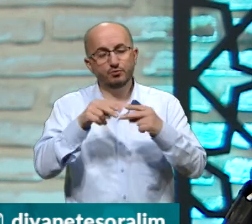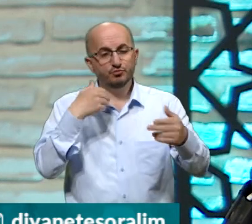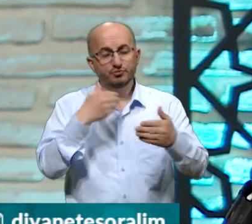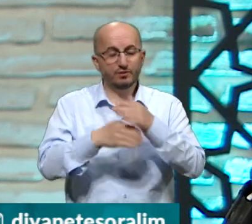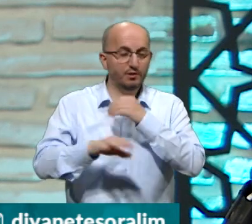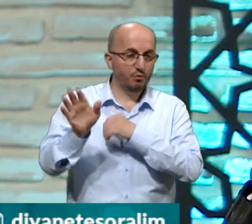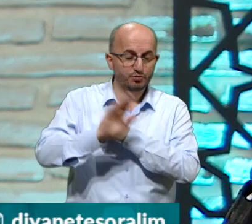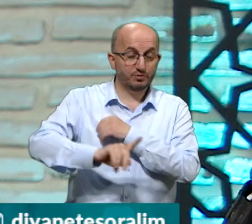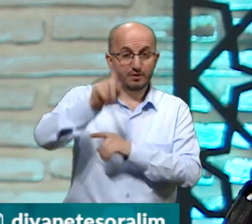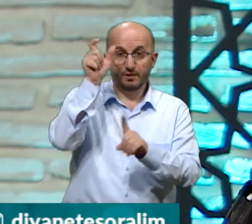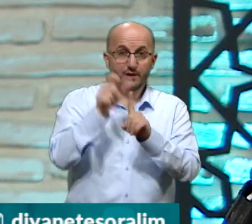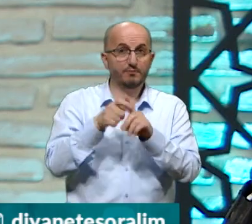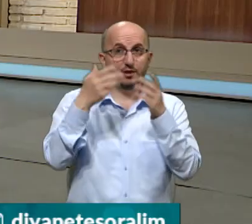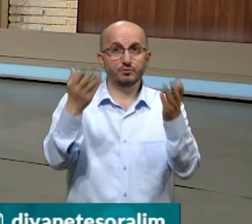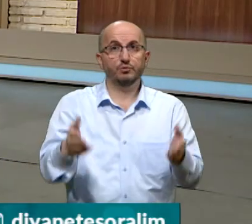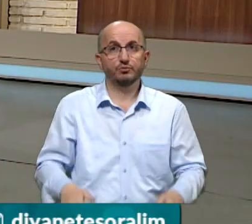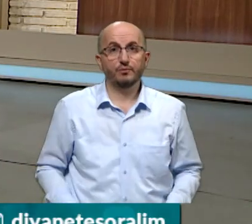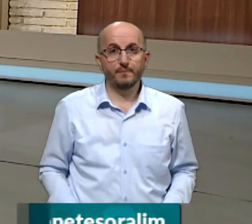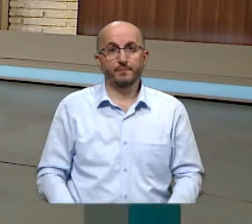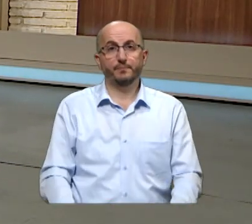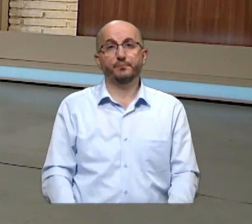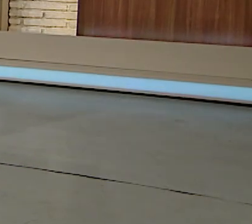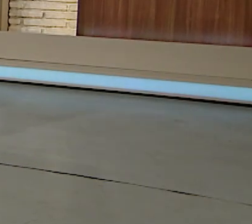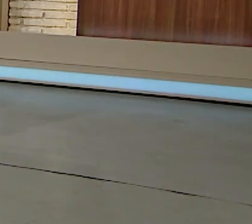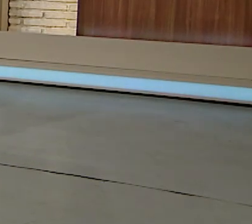hoşça kalın Allah'a emanet ol